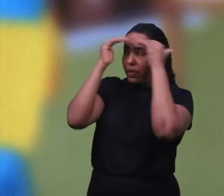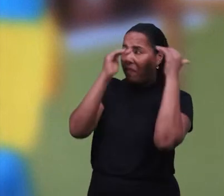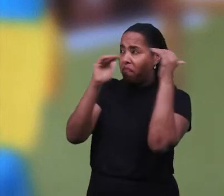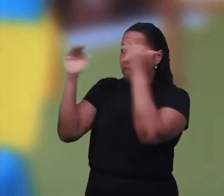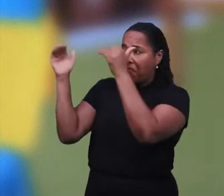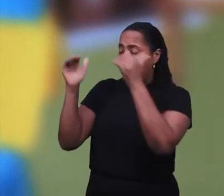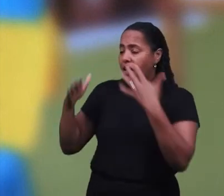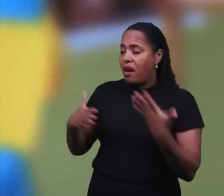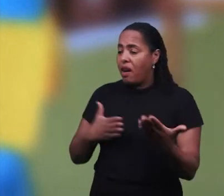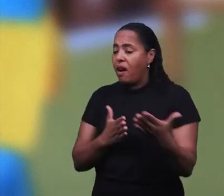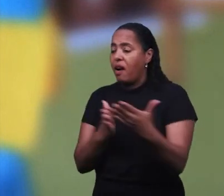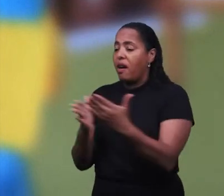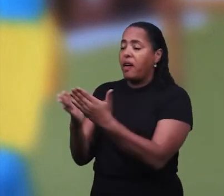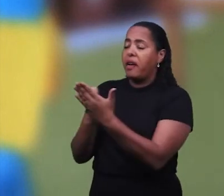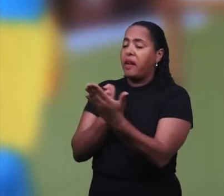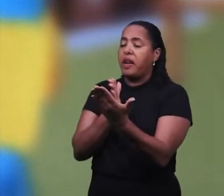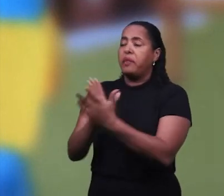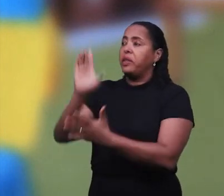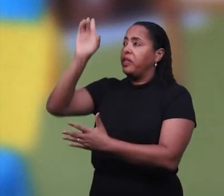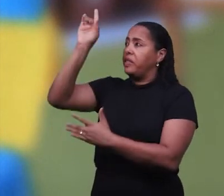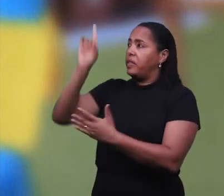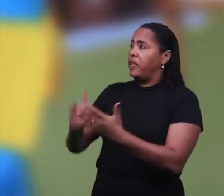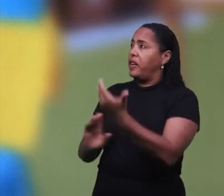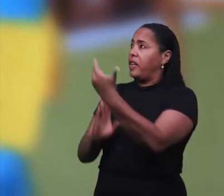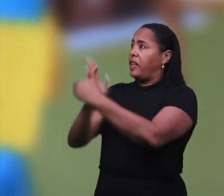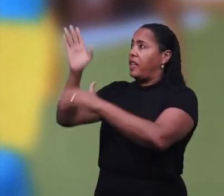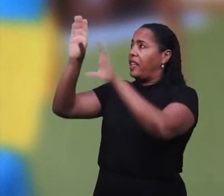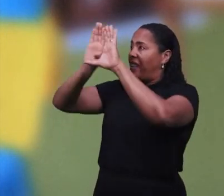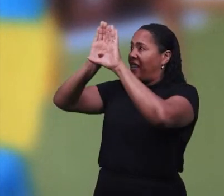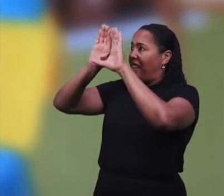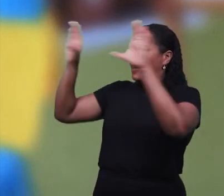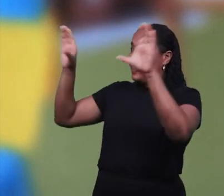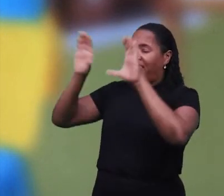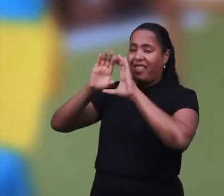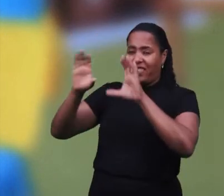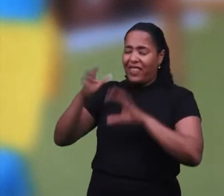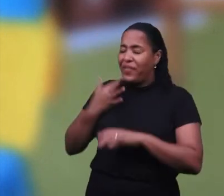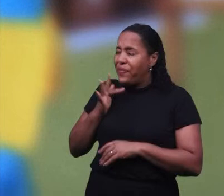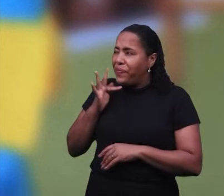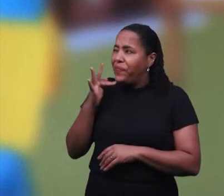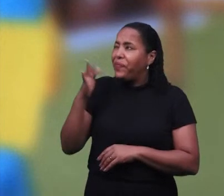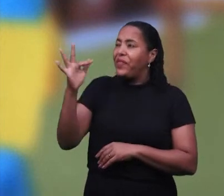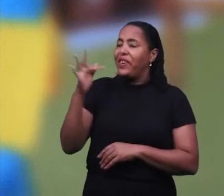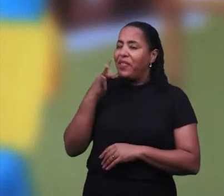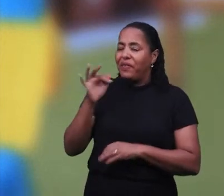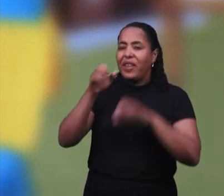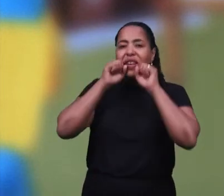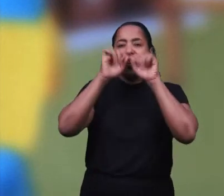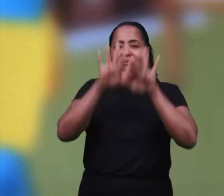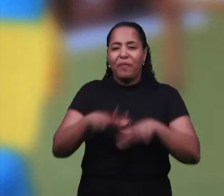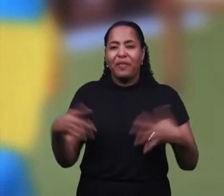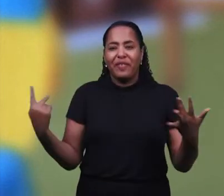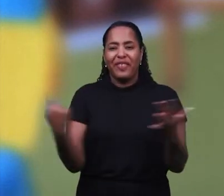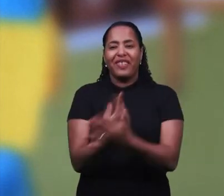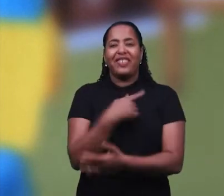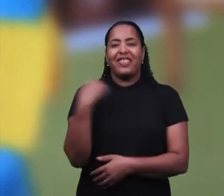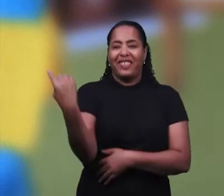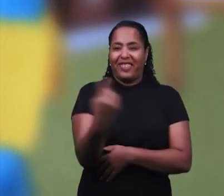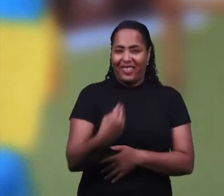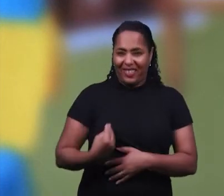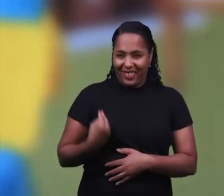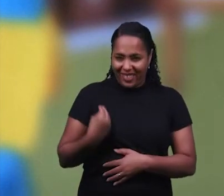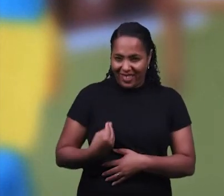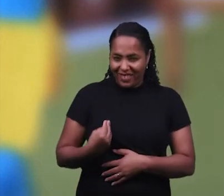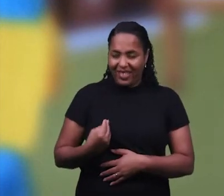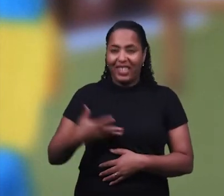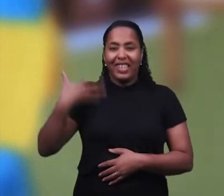nous avançons dans ce chemin qui nous amènera à l'éternité. Et bientôt, cette bénédiction va se passer dans notre vie.